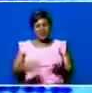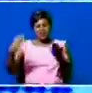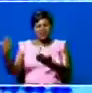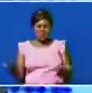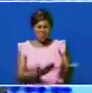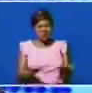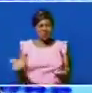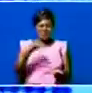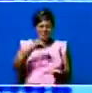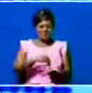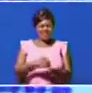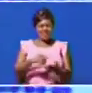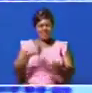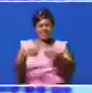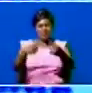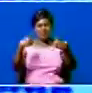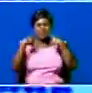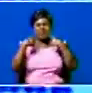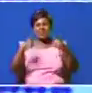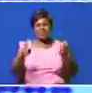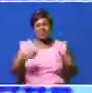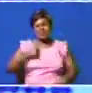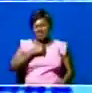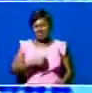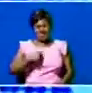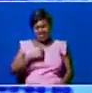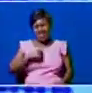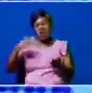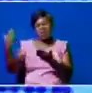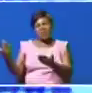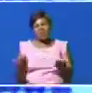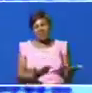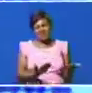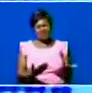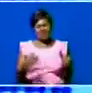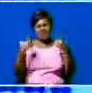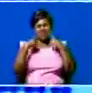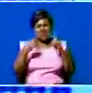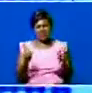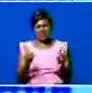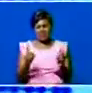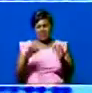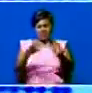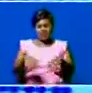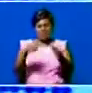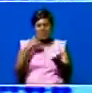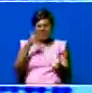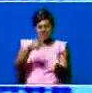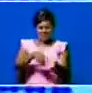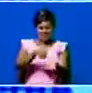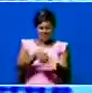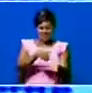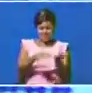karibu tena mtazamaji, tuendelee na taarifa zetu. Kumradhi kidogo, karibu kwenye kipindi hiki cha taarifa. Kilimo cha mpunga